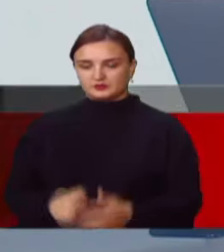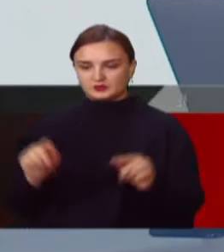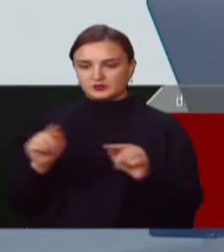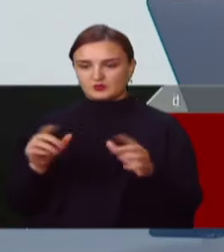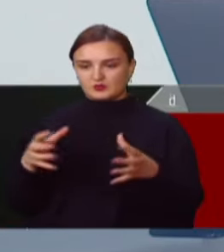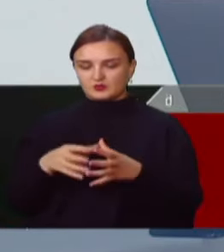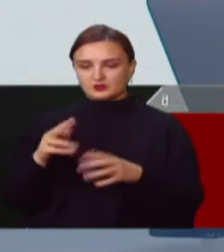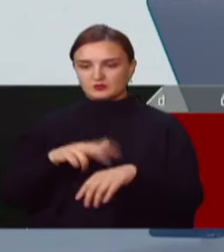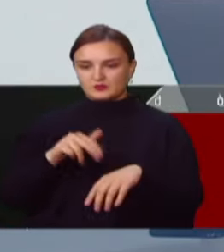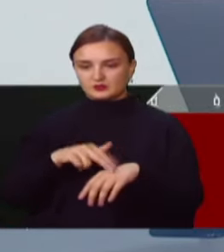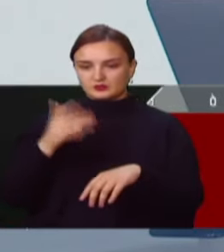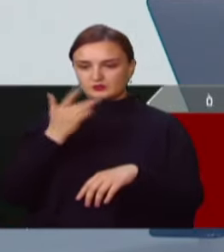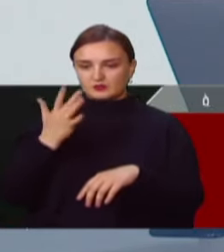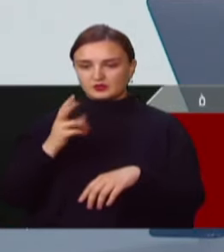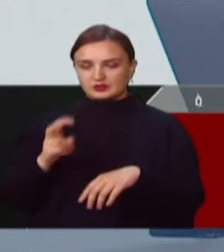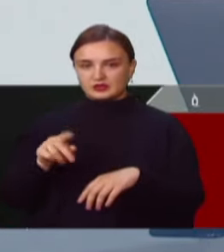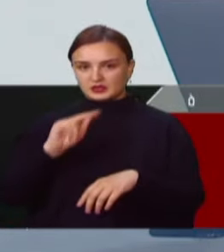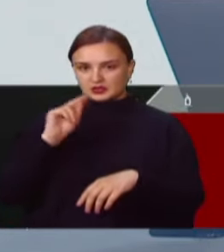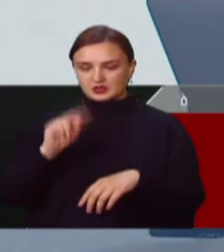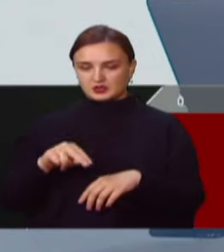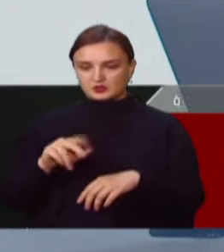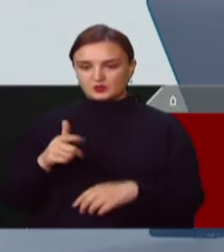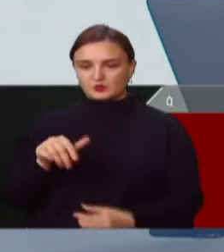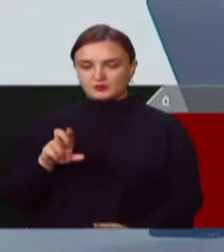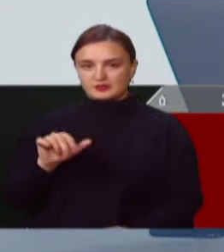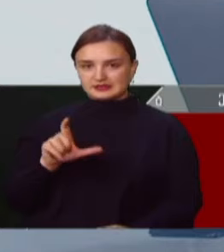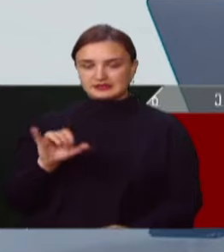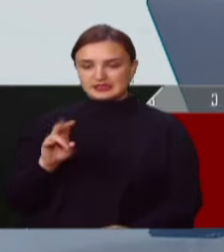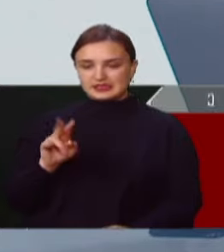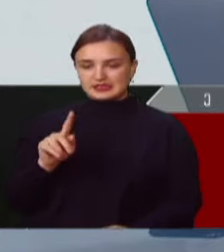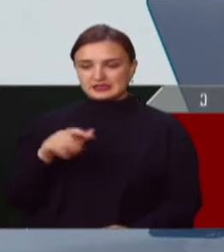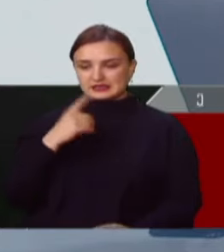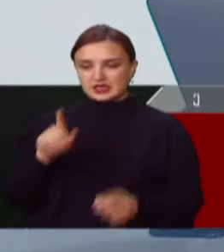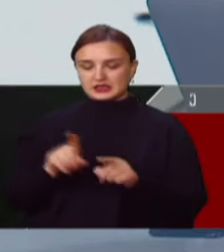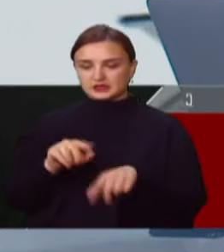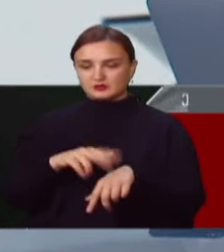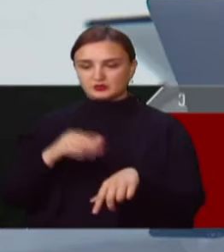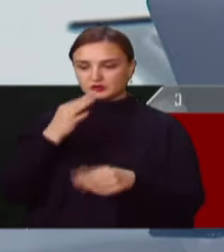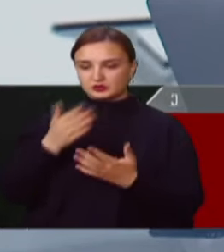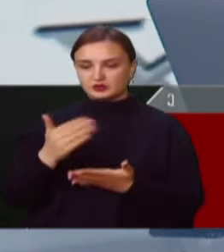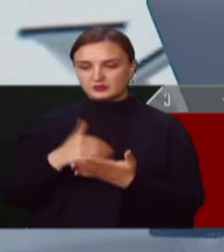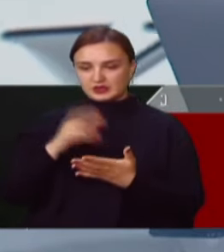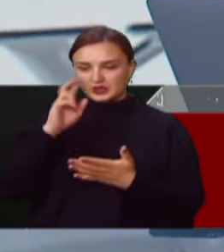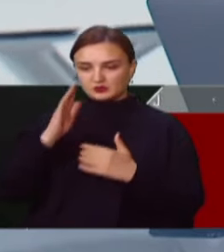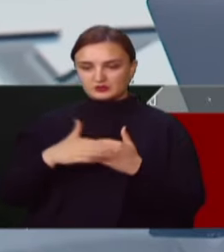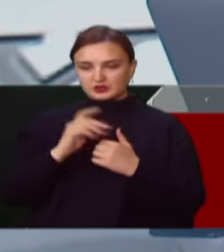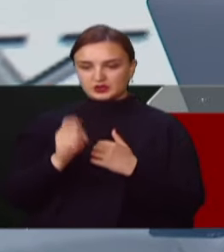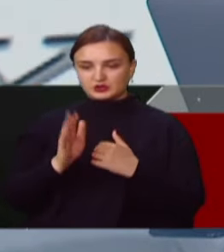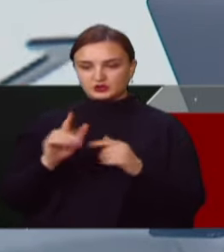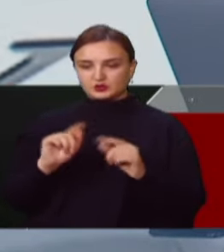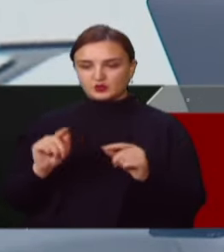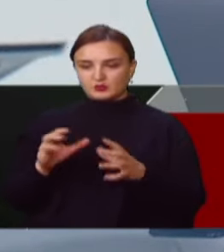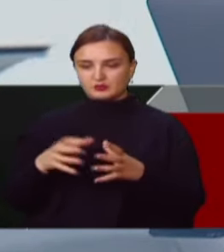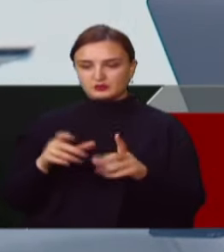ოპოზიციის ნაწილი პოლიციას პოლიტიკურ მიკერძოებაში ადანაშაულებს გუბას სანიკიძის განცხადებით, ასეთ პოლიციას შემდეგი ხელისუფლებად დაშლის. ოპოზიციონერი დეპუტატის